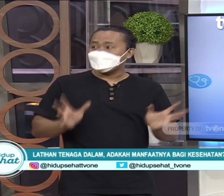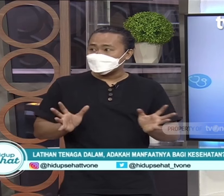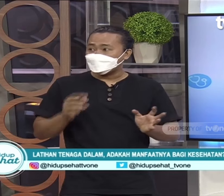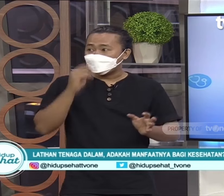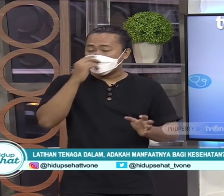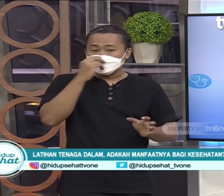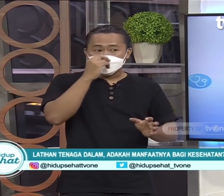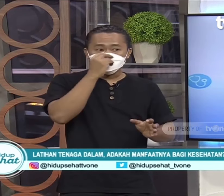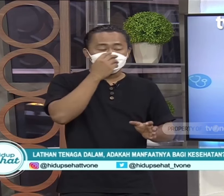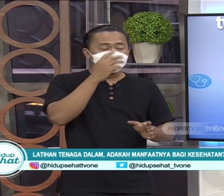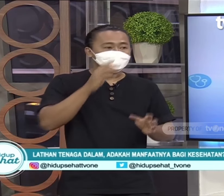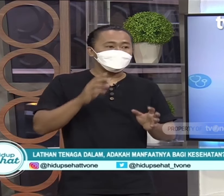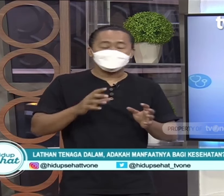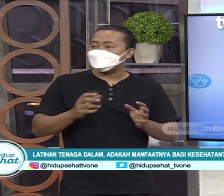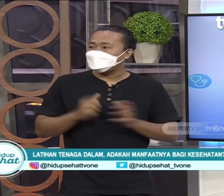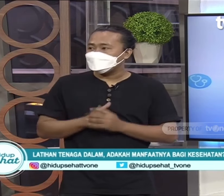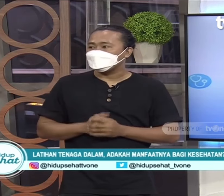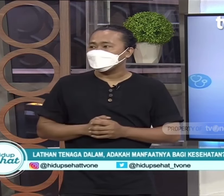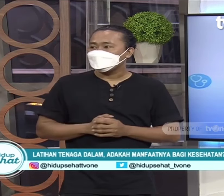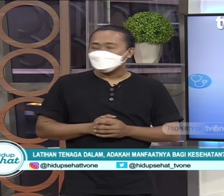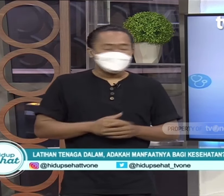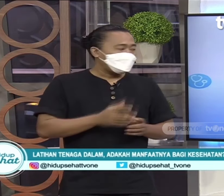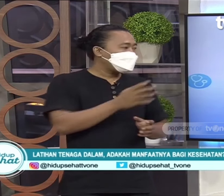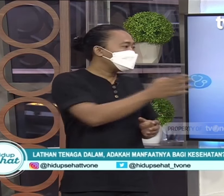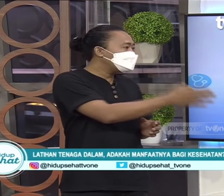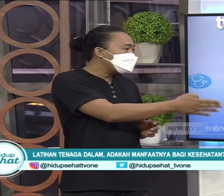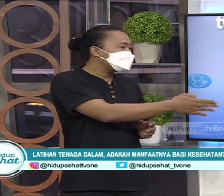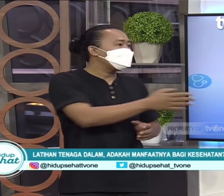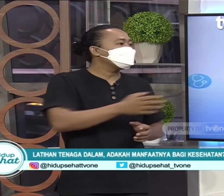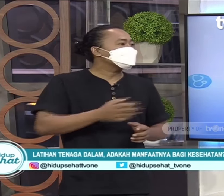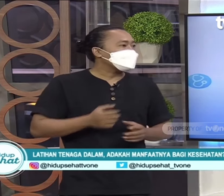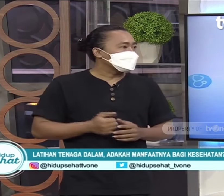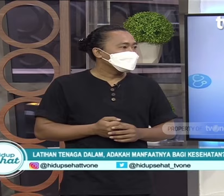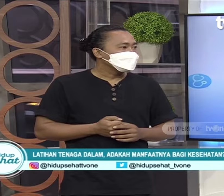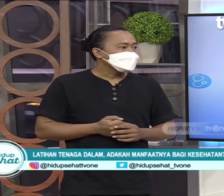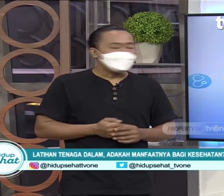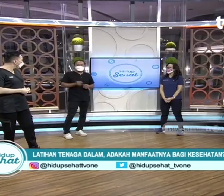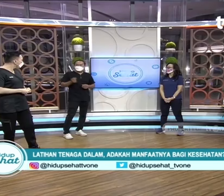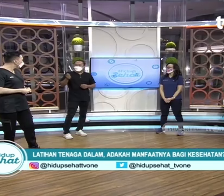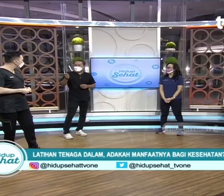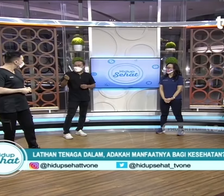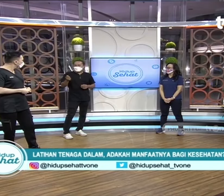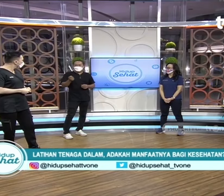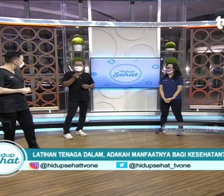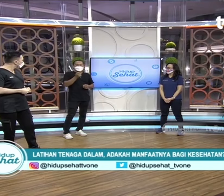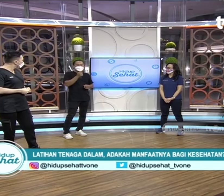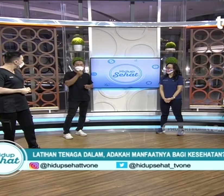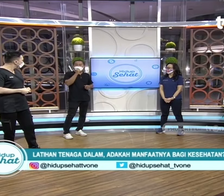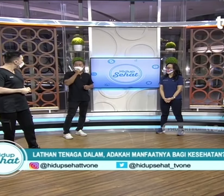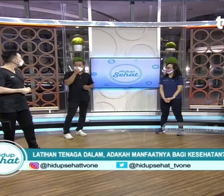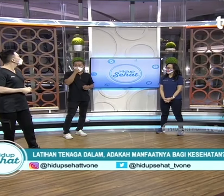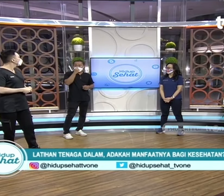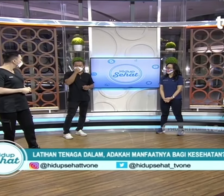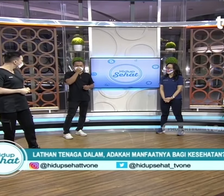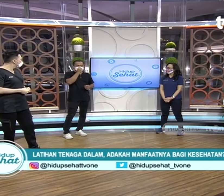Biasanya kita enggak bisa normalnya itu sebenarnya bukan karena tenaga dalam energi yang terfokuskan jadi ketika orang